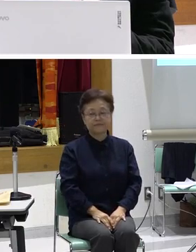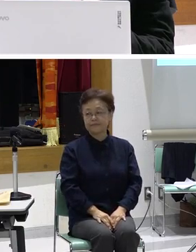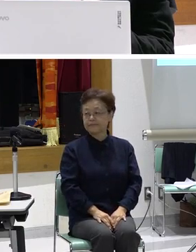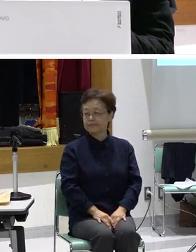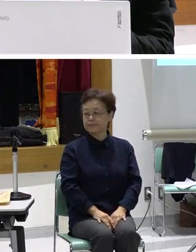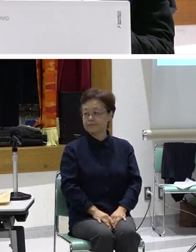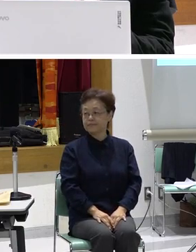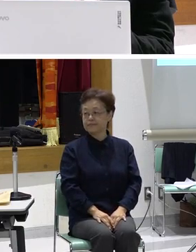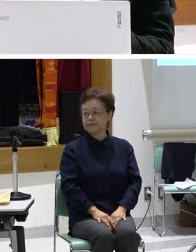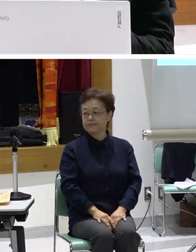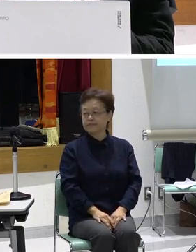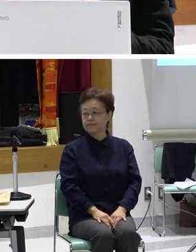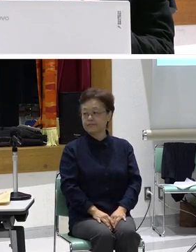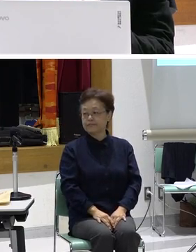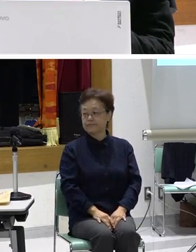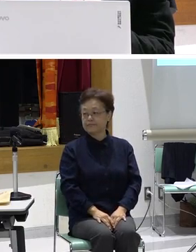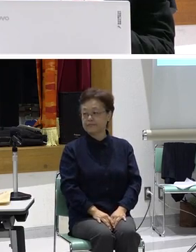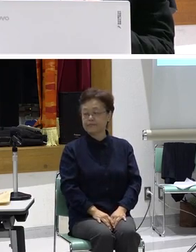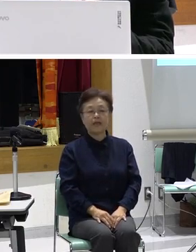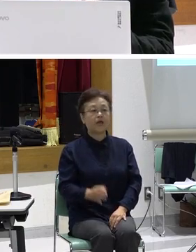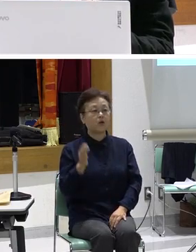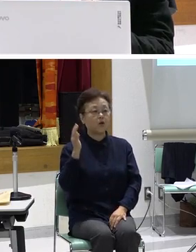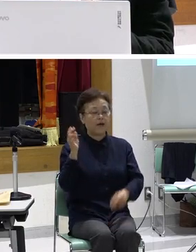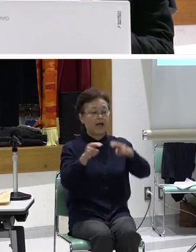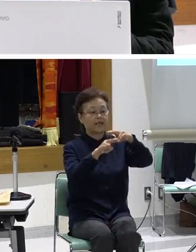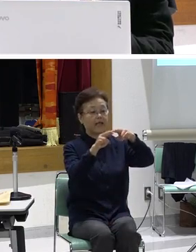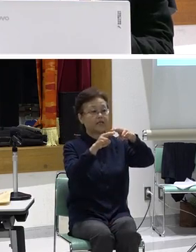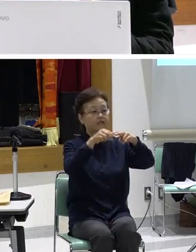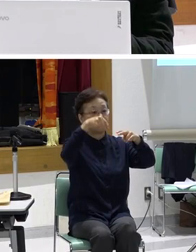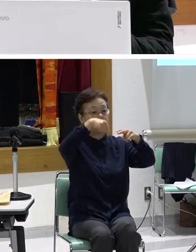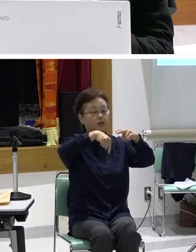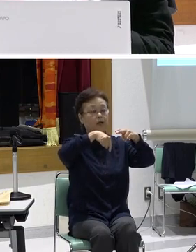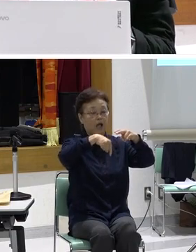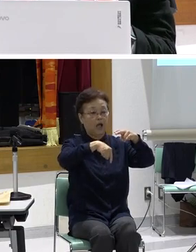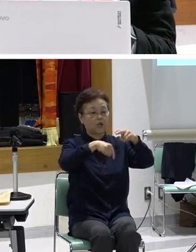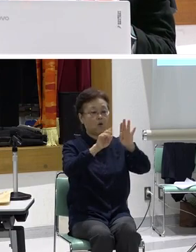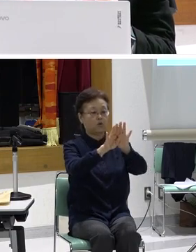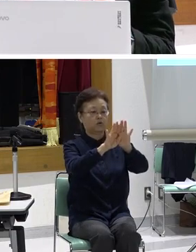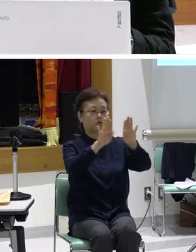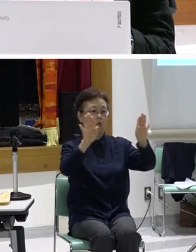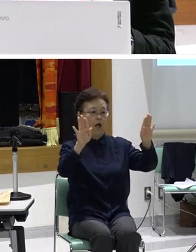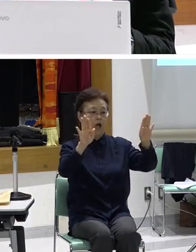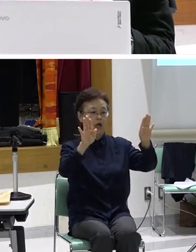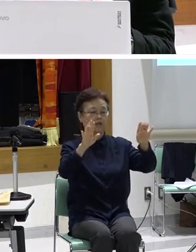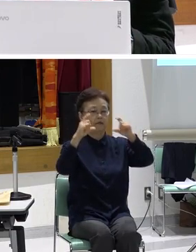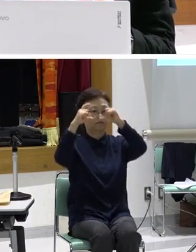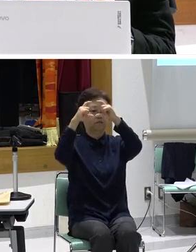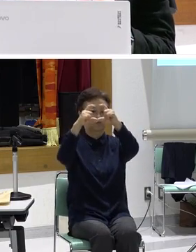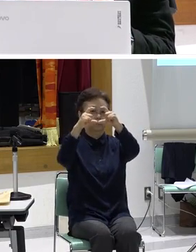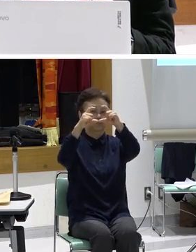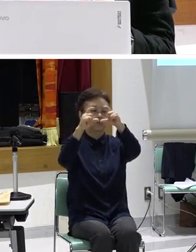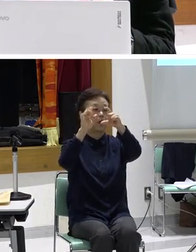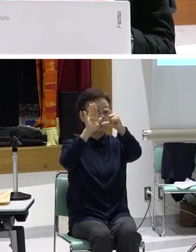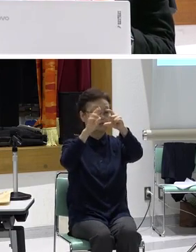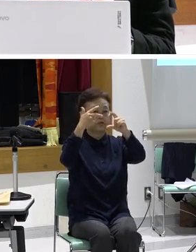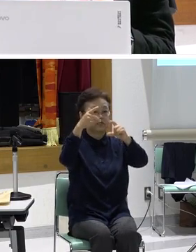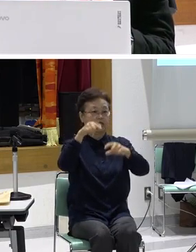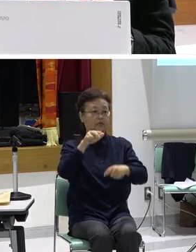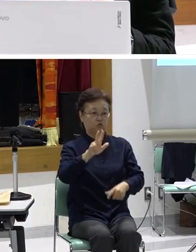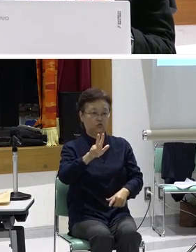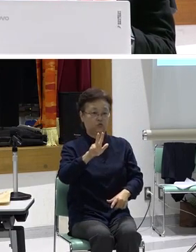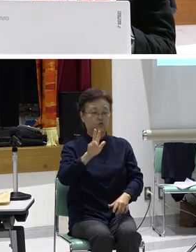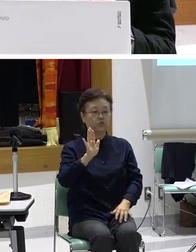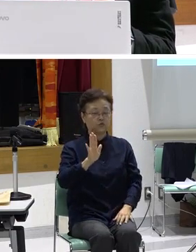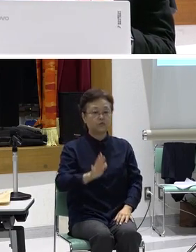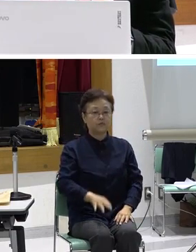は、車両の中のドアのところに貼られている、シールなんですけれ